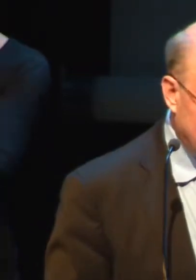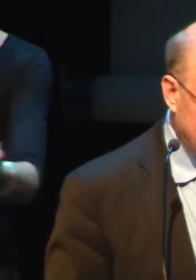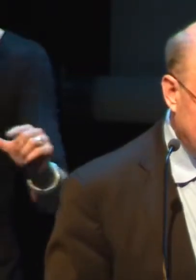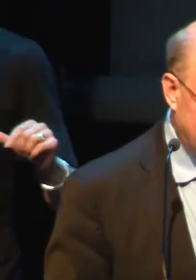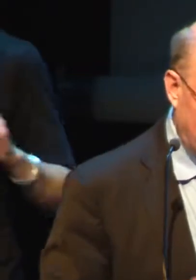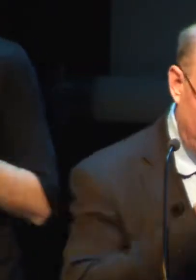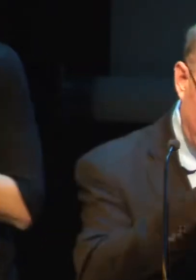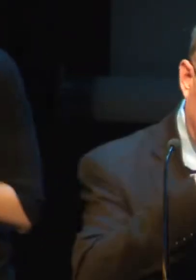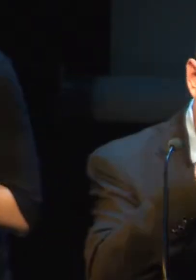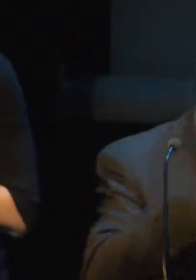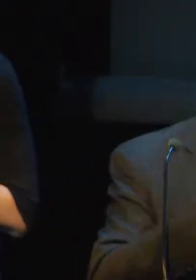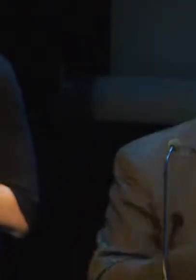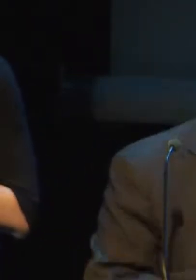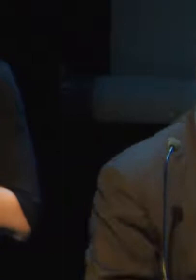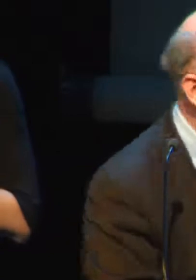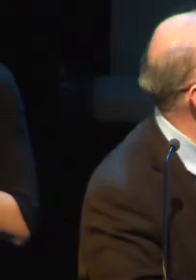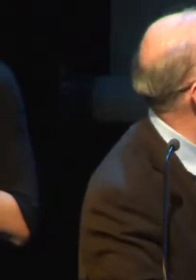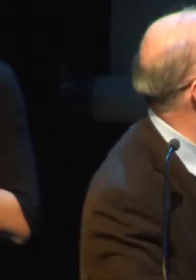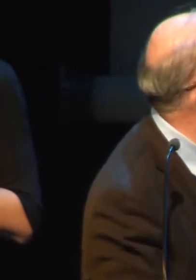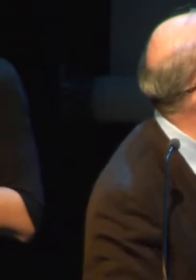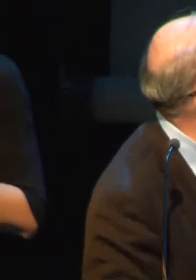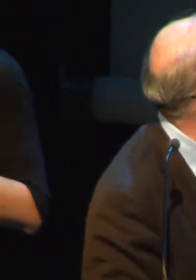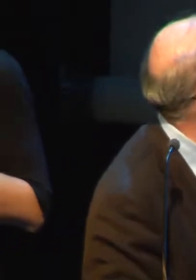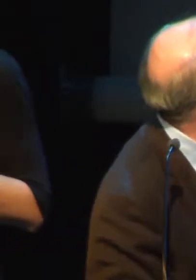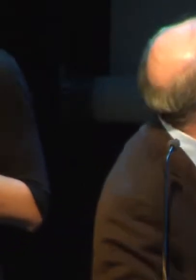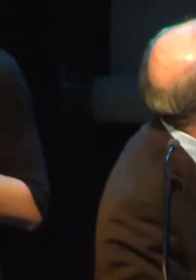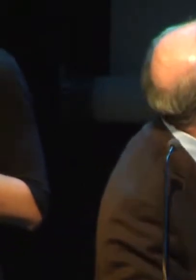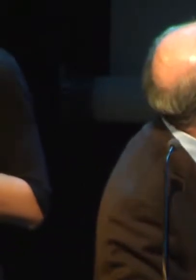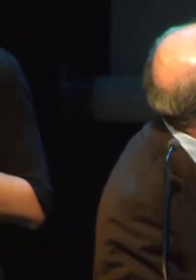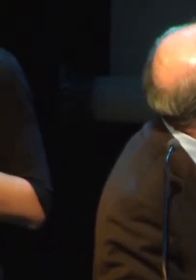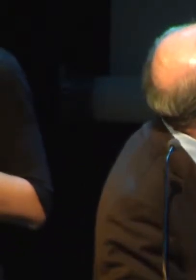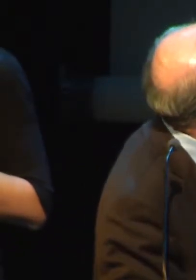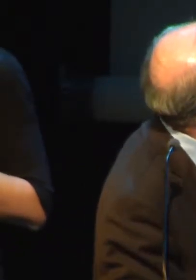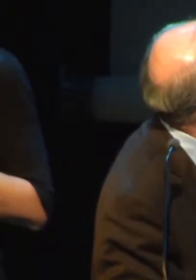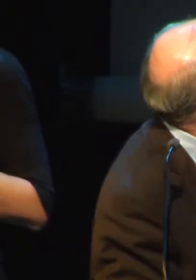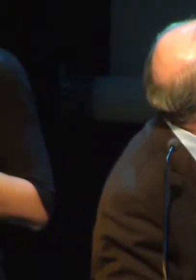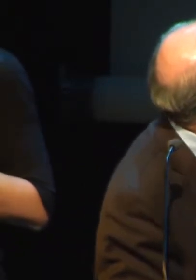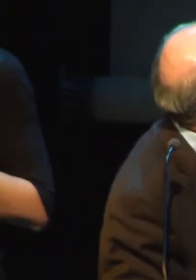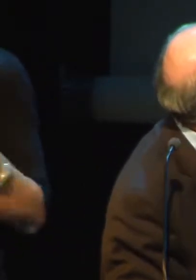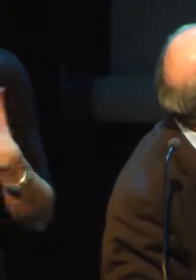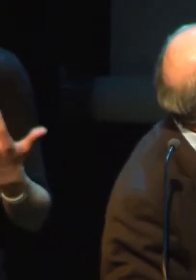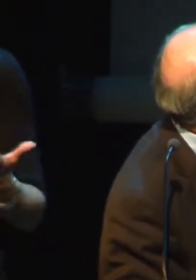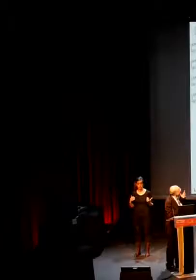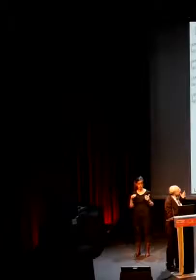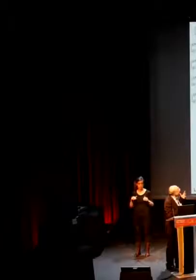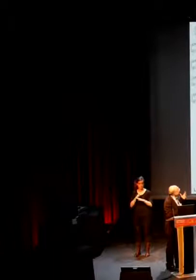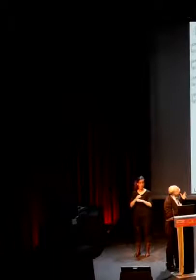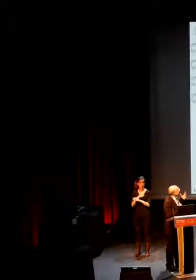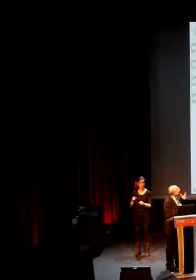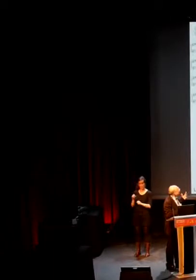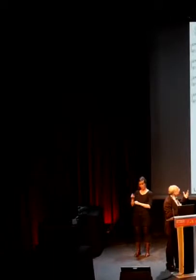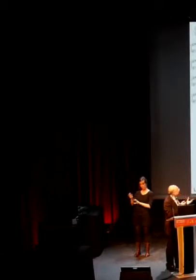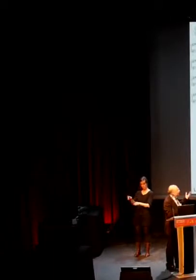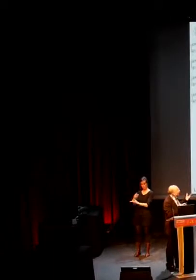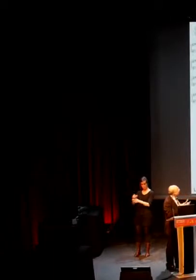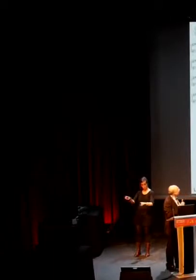Hein. C'est comme ça que ça s'est... Et donc, c'est quand même incroyable. C'est une musique où vous avez